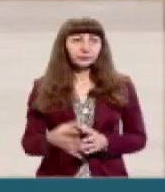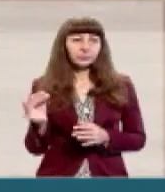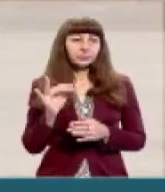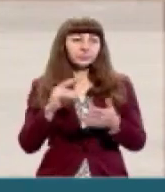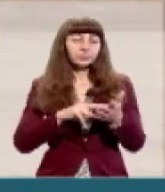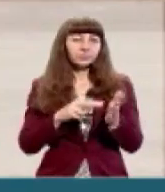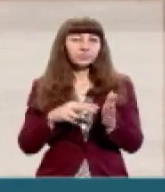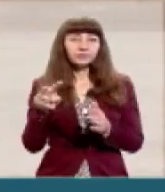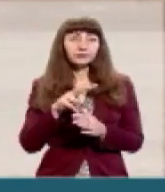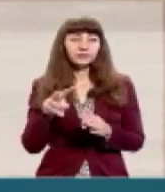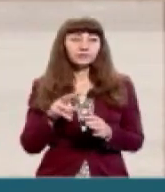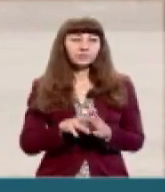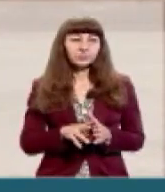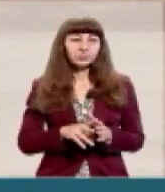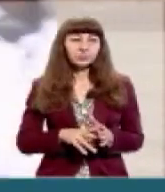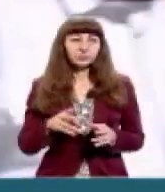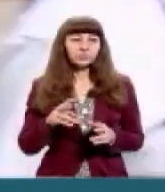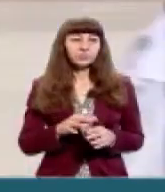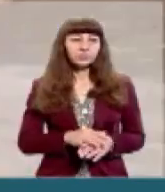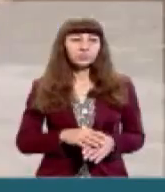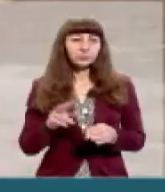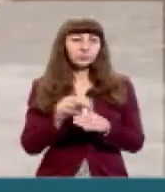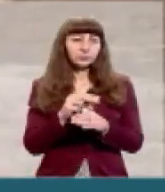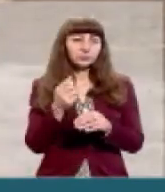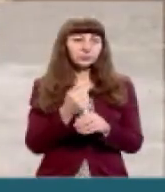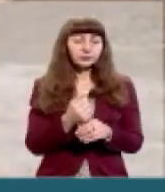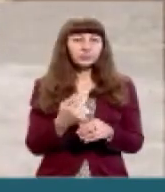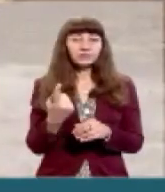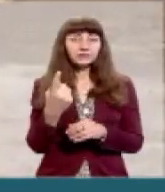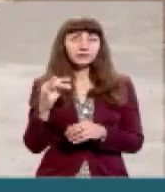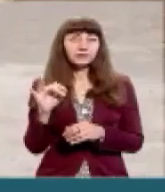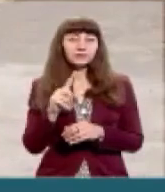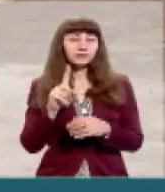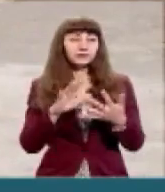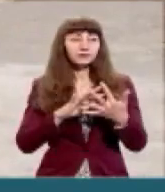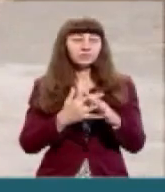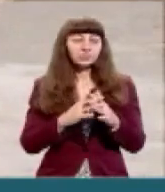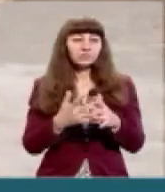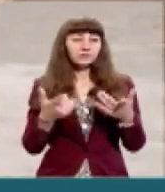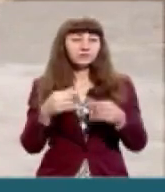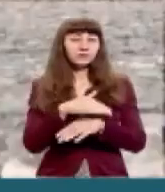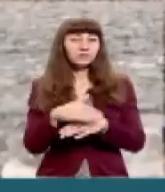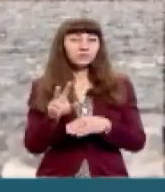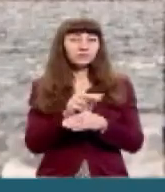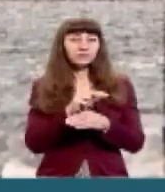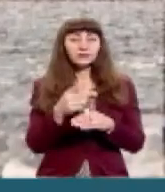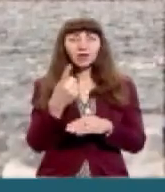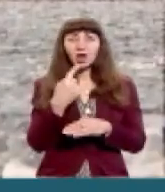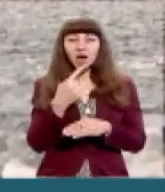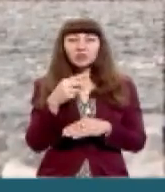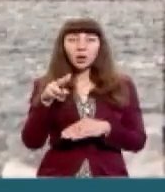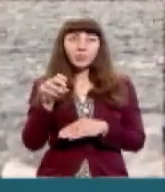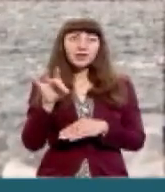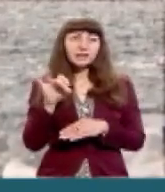планируем в июле месяце провести и закончить данный ремонт. Одним из сел, в котором вскоре преобразятся сельские улицы, является Красная